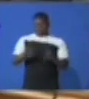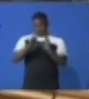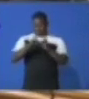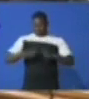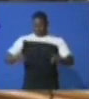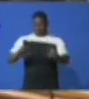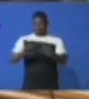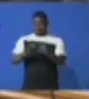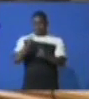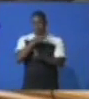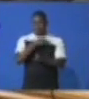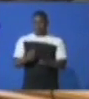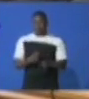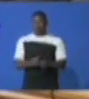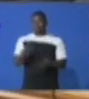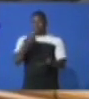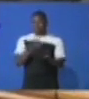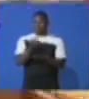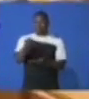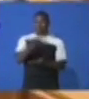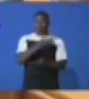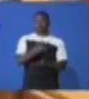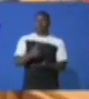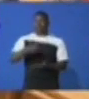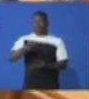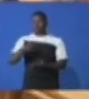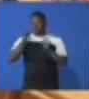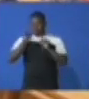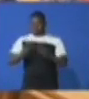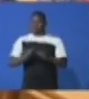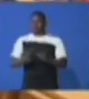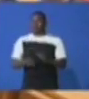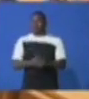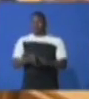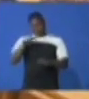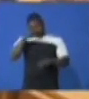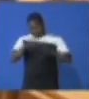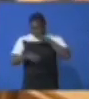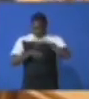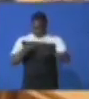salariales et indemnitaires pourront être révisées après 3 années d'application.